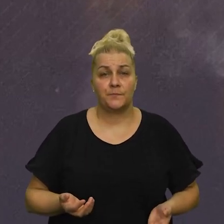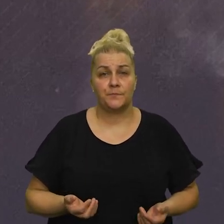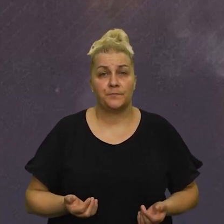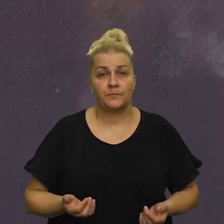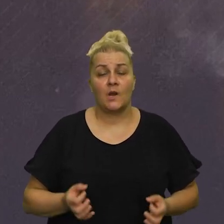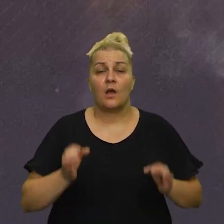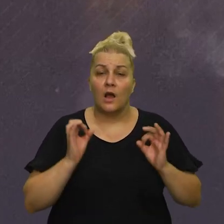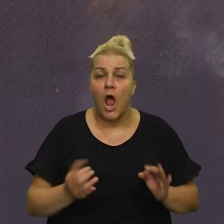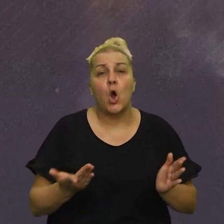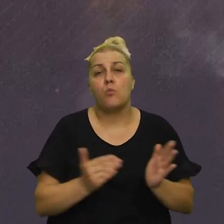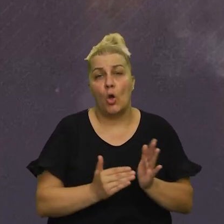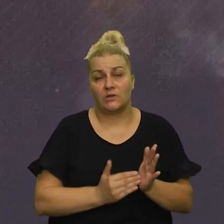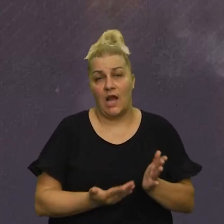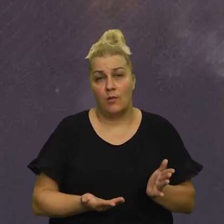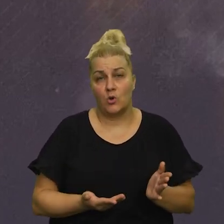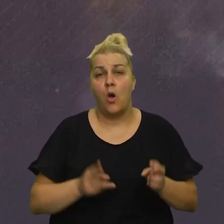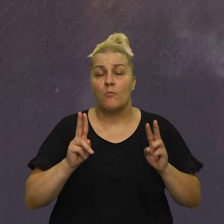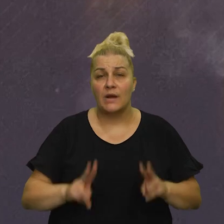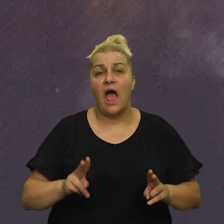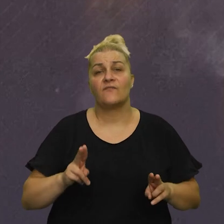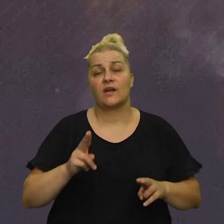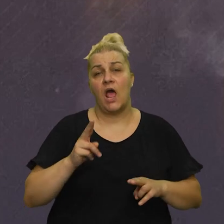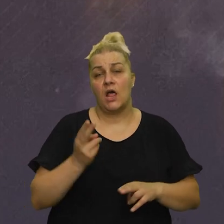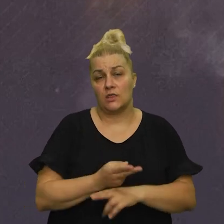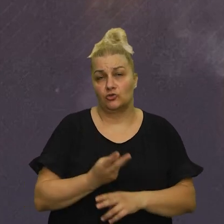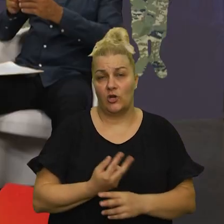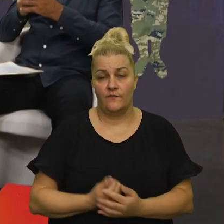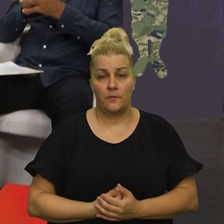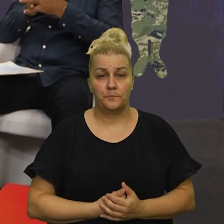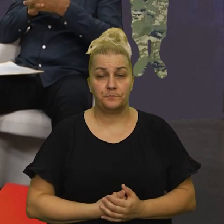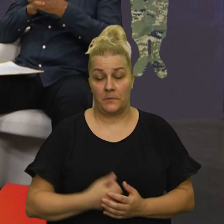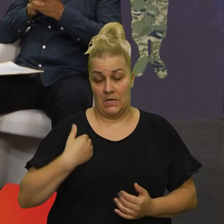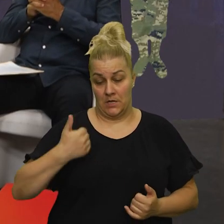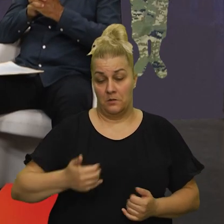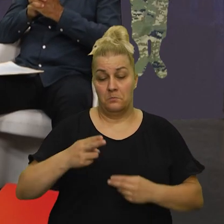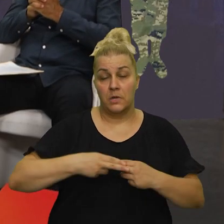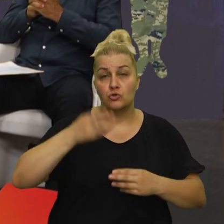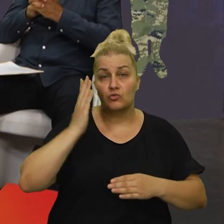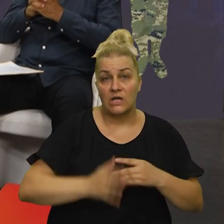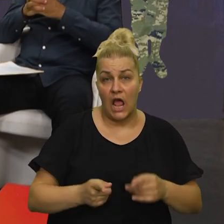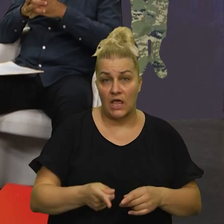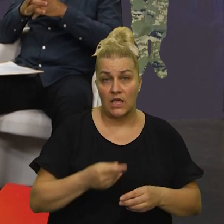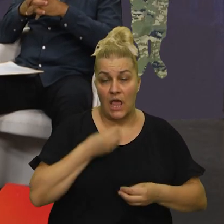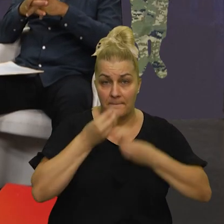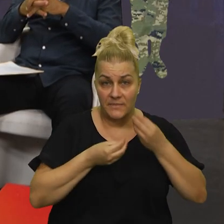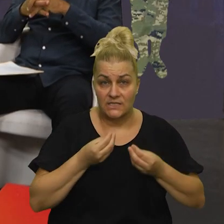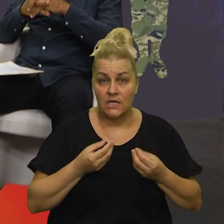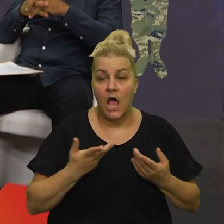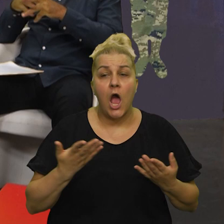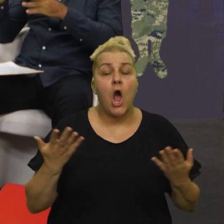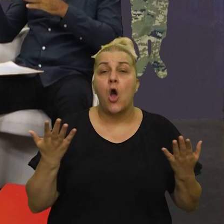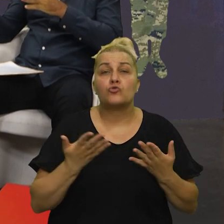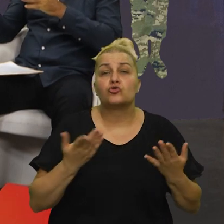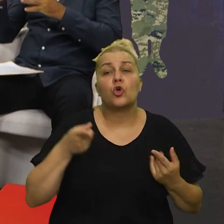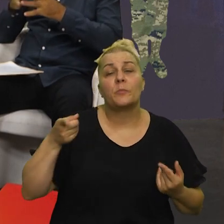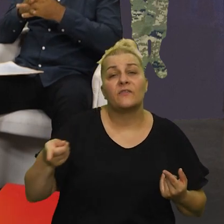da se uredi onako kako treba biti pravna država. Pa evo sad pri samom kraju emisije, na što biste vi, Ivane, u